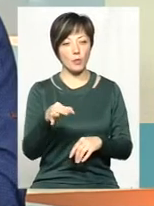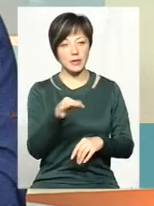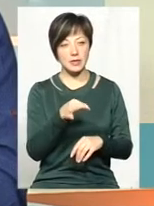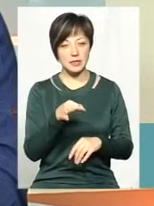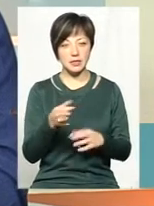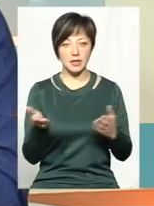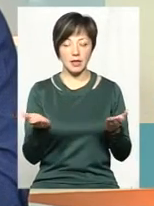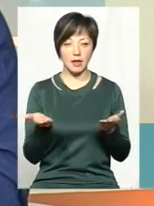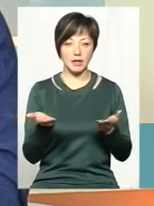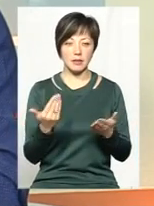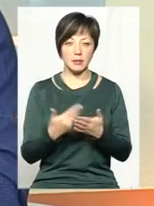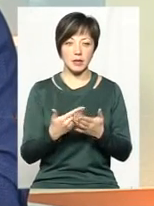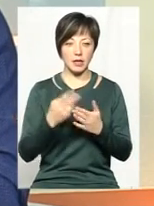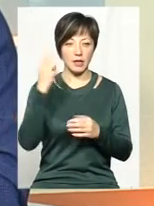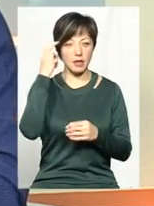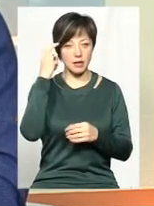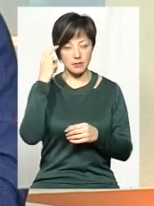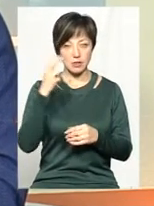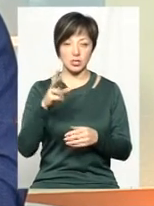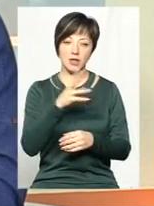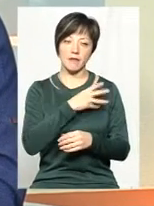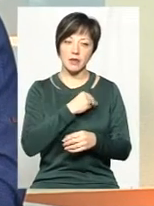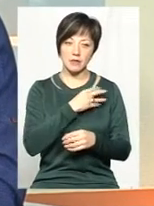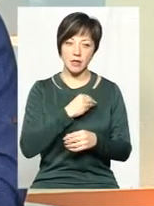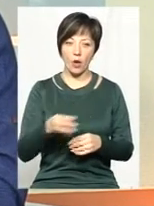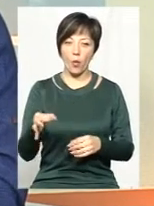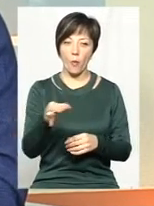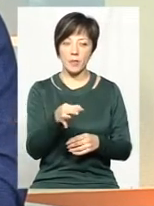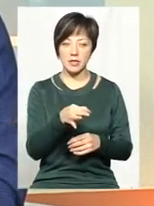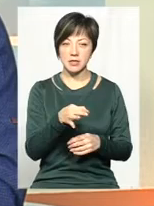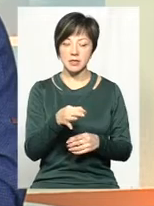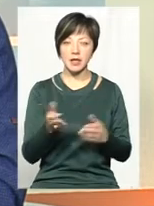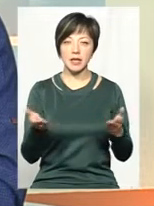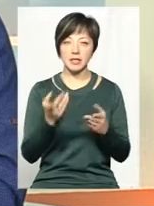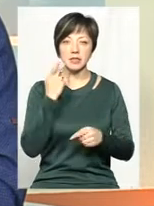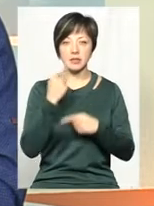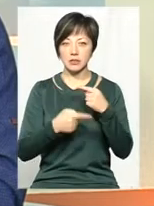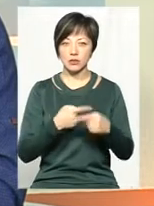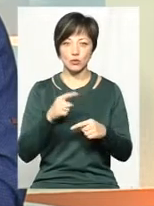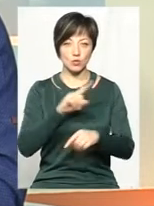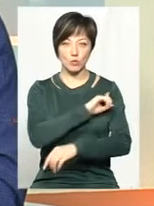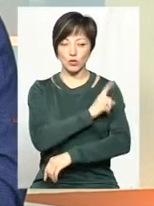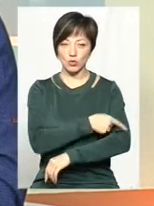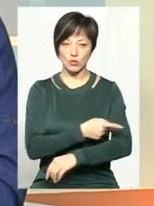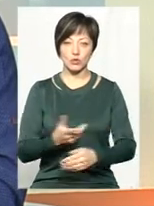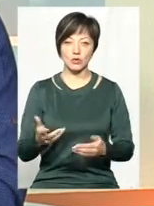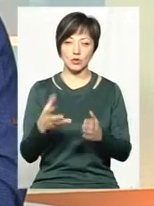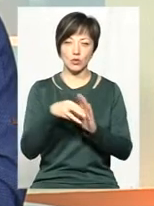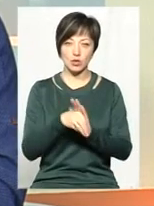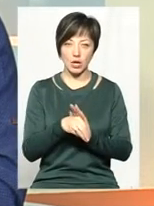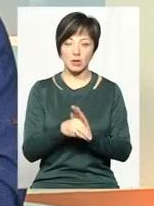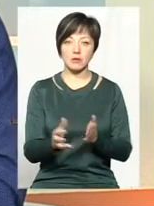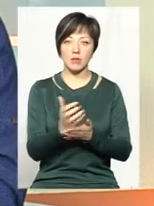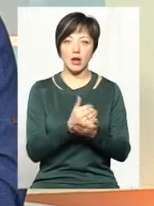які, наприклад, Київська область чи Львівська область, які традиційно дуже потужно